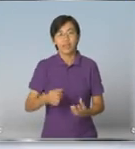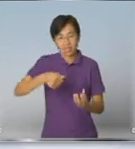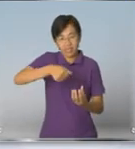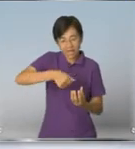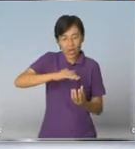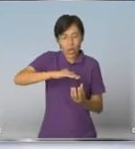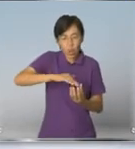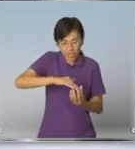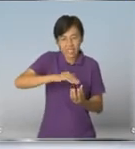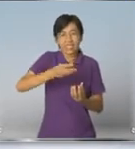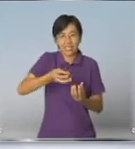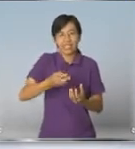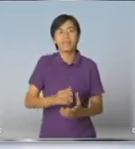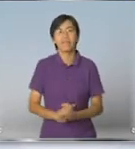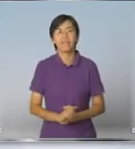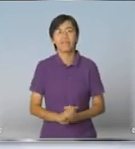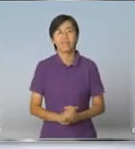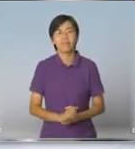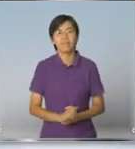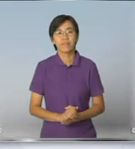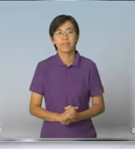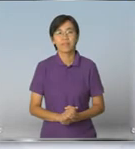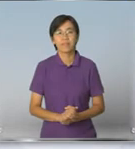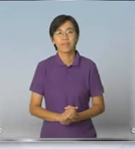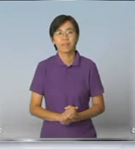กดลงไปสักเล็กน้อยค่ะ ครับ